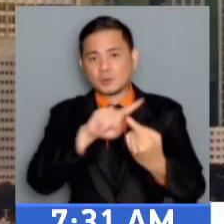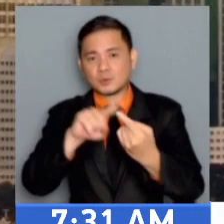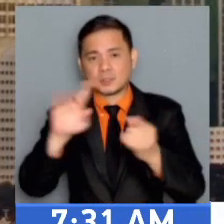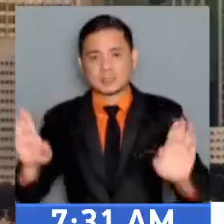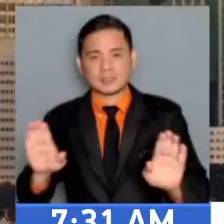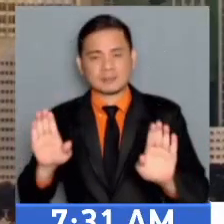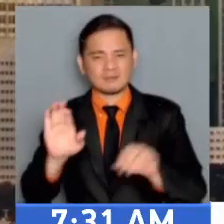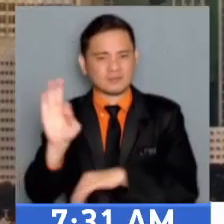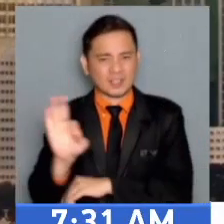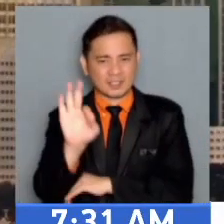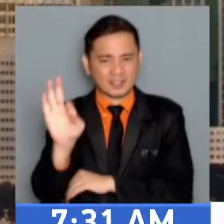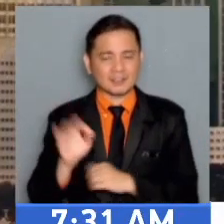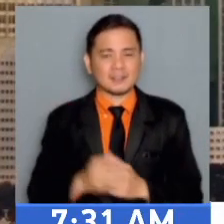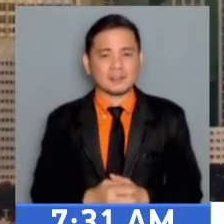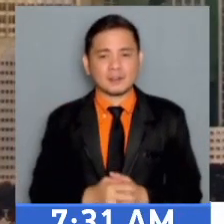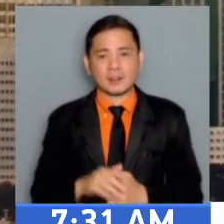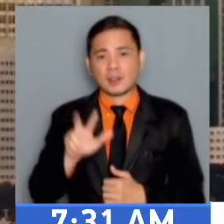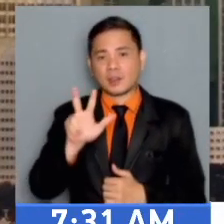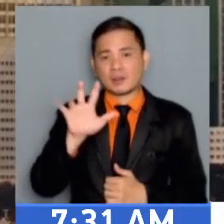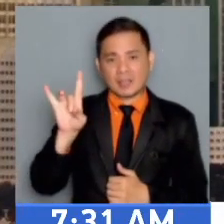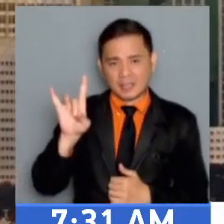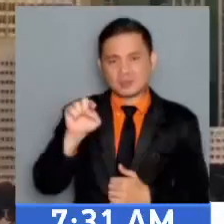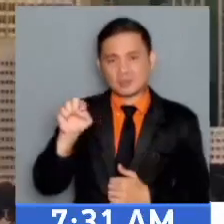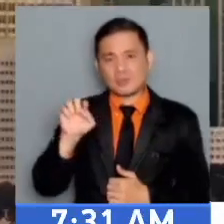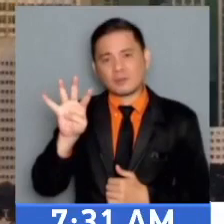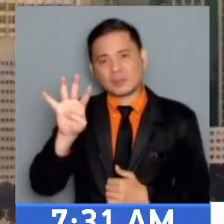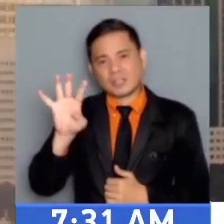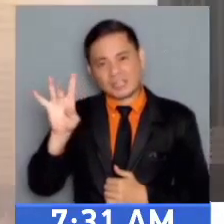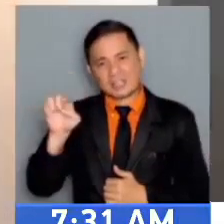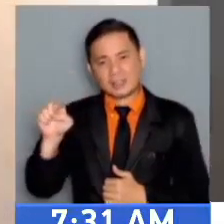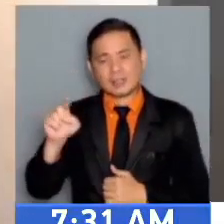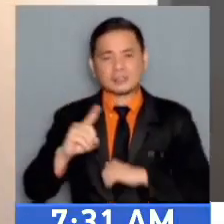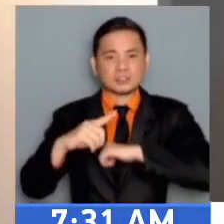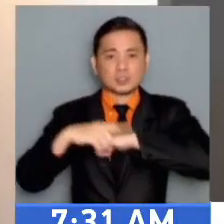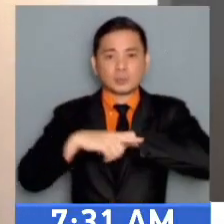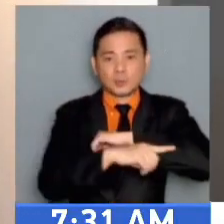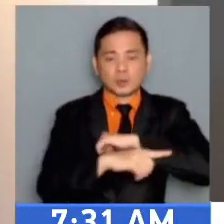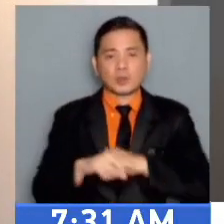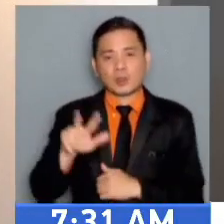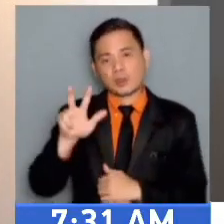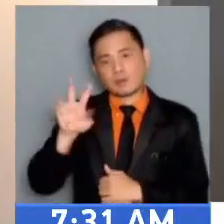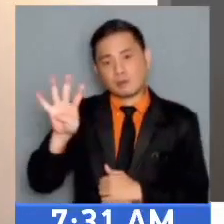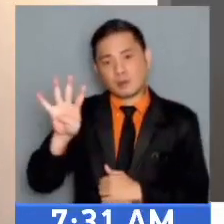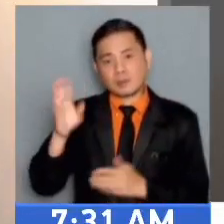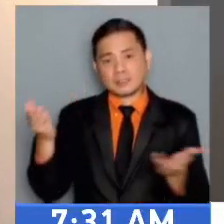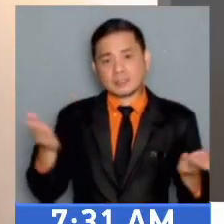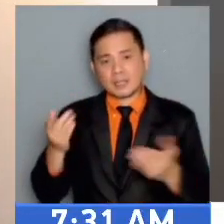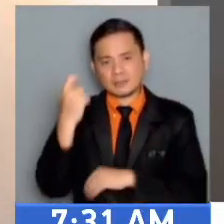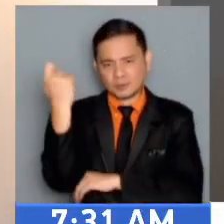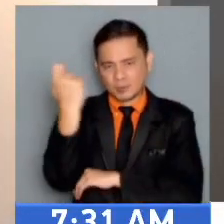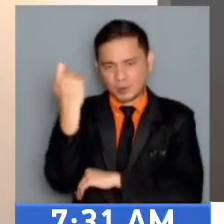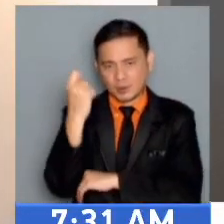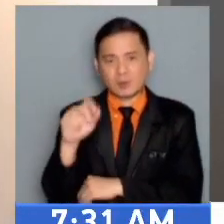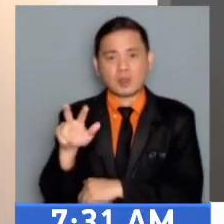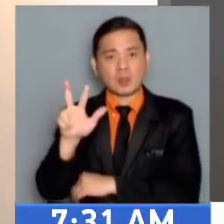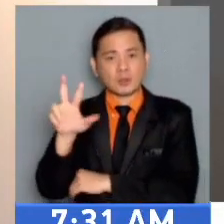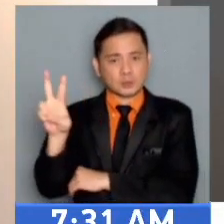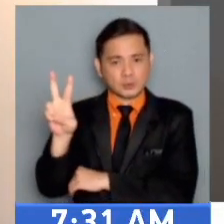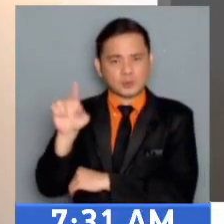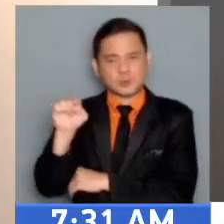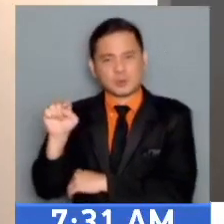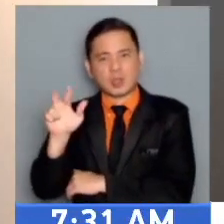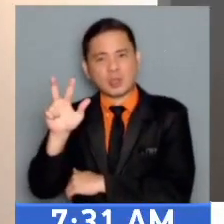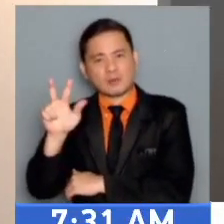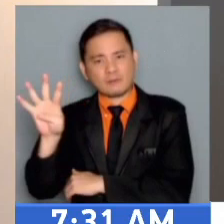40 degrees Celsius sa Dagupan City, 34 hanggang 37 degrees Celsius sa Tuguegarao, 32 hanggang 34 degrees Celsius naman sa